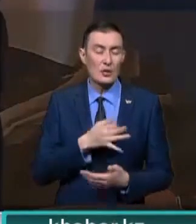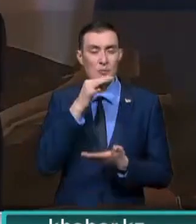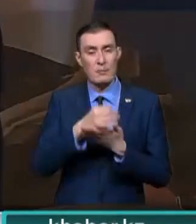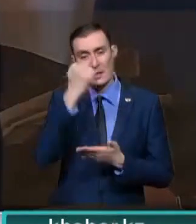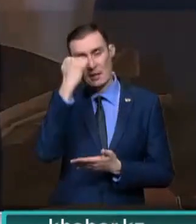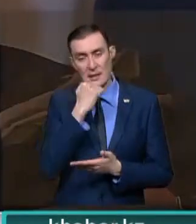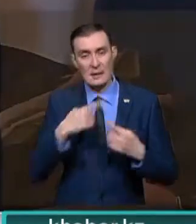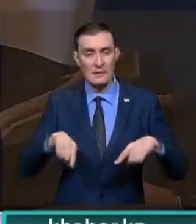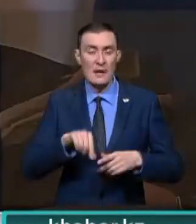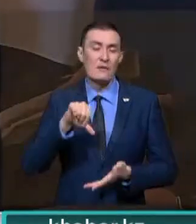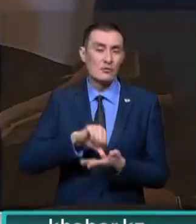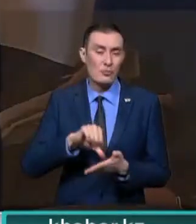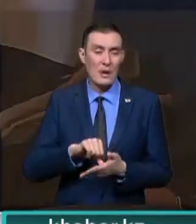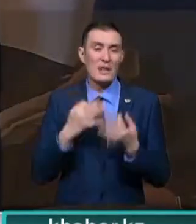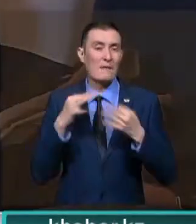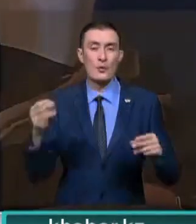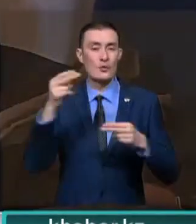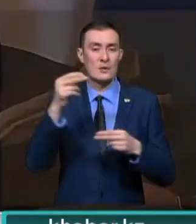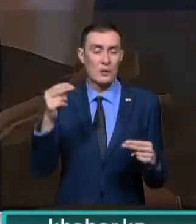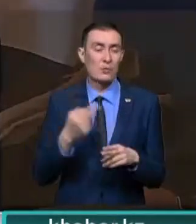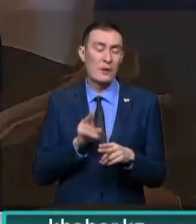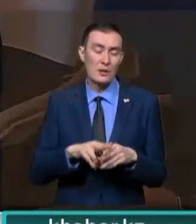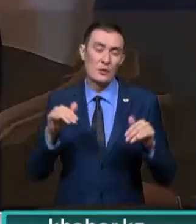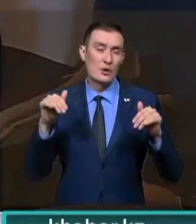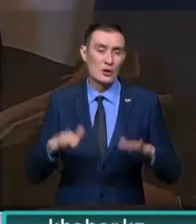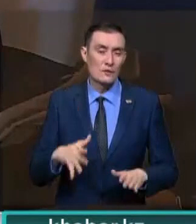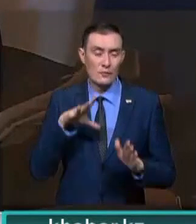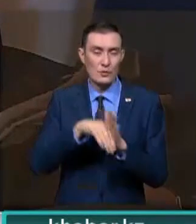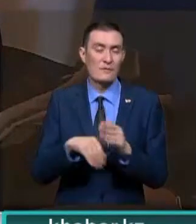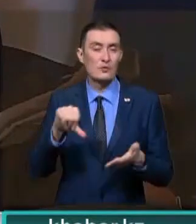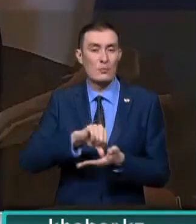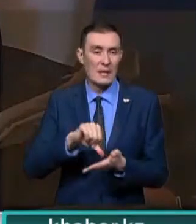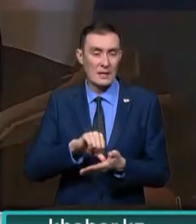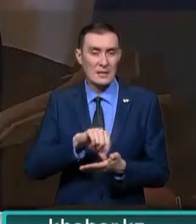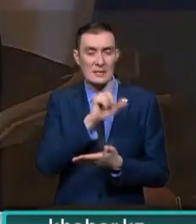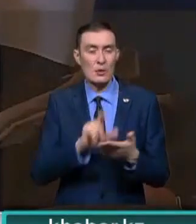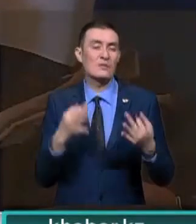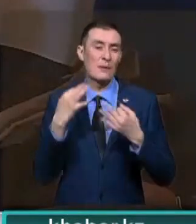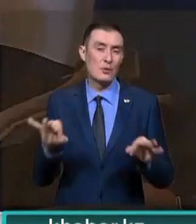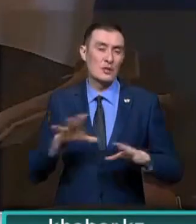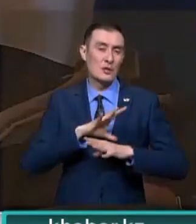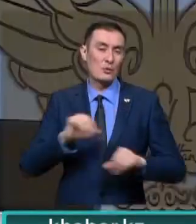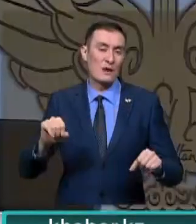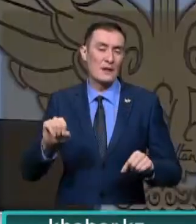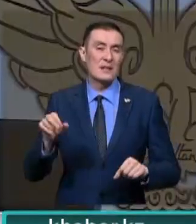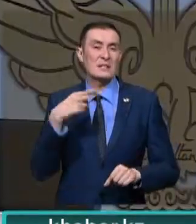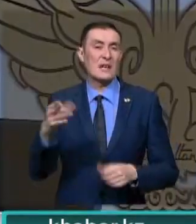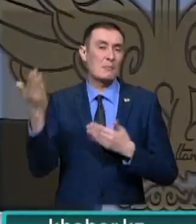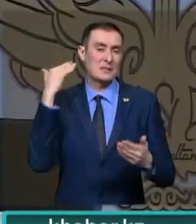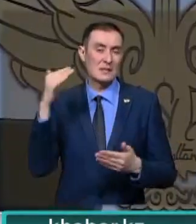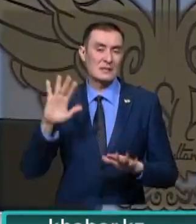мы выступали на вольную тематику поэтому я решил включить свои выступления кипра свободу и героев желтоксан